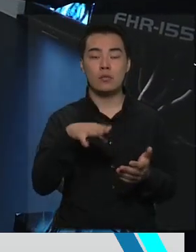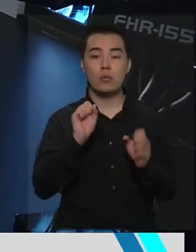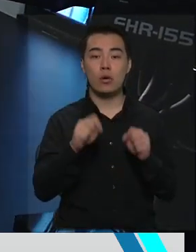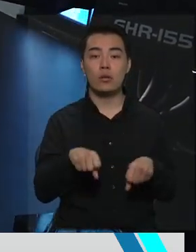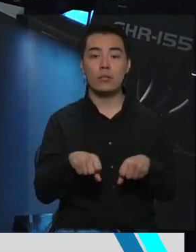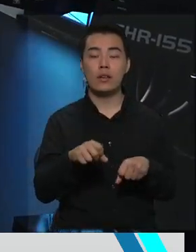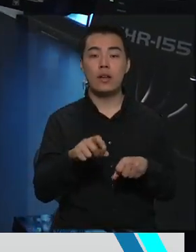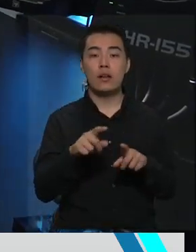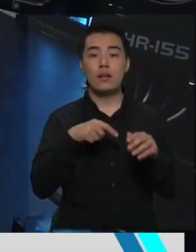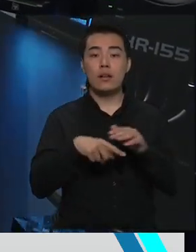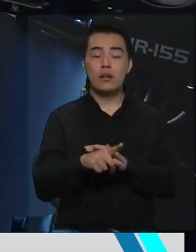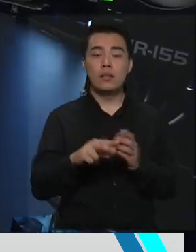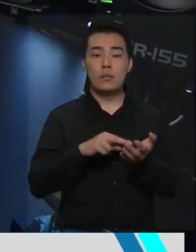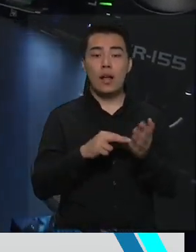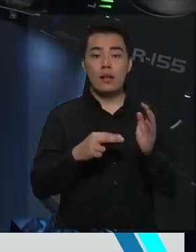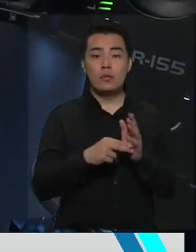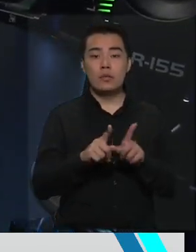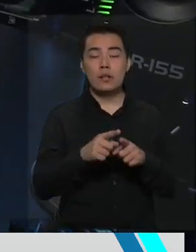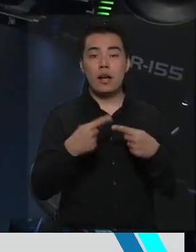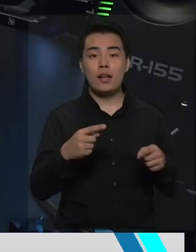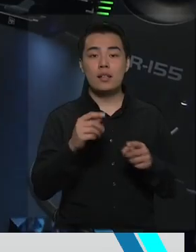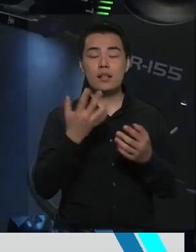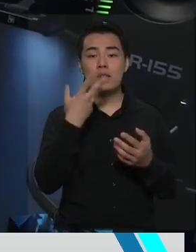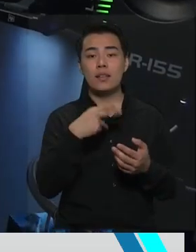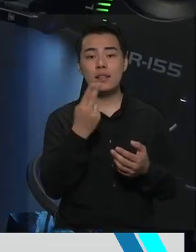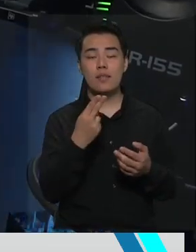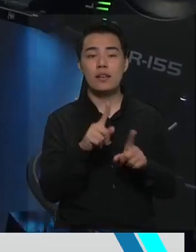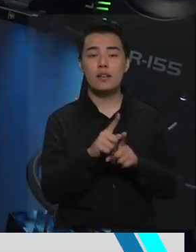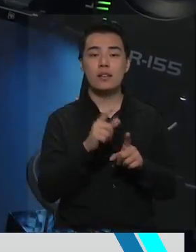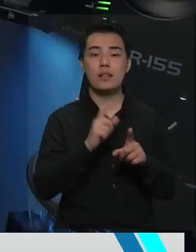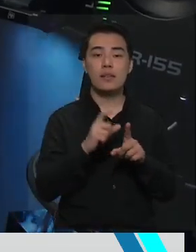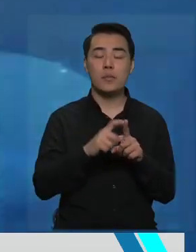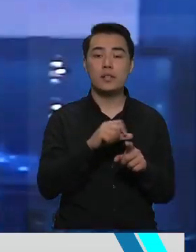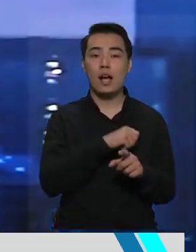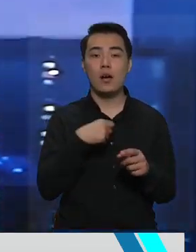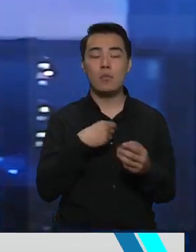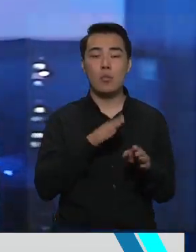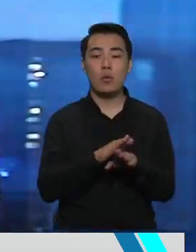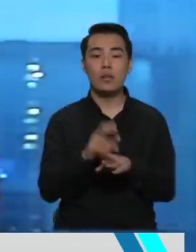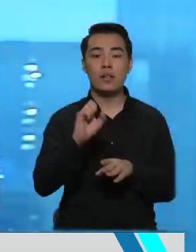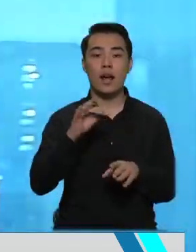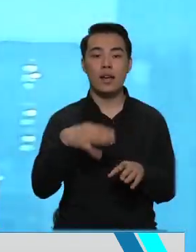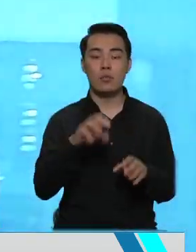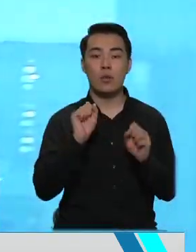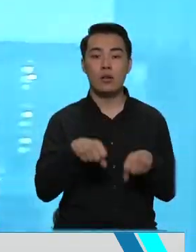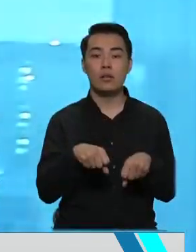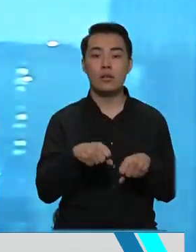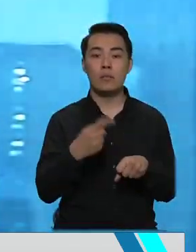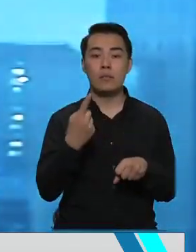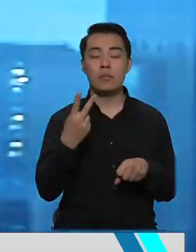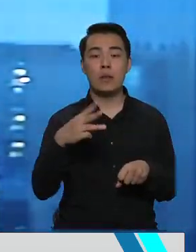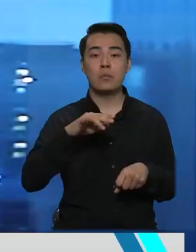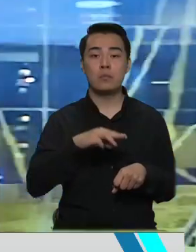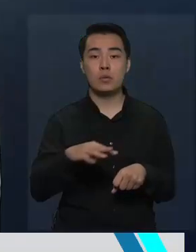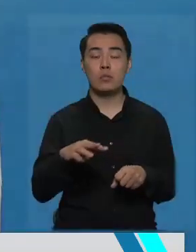такого-то сервиса Сделай мне там такие определенные цвета используя определенные шрифты и он может полноценный сайт выдать в течение нескольких минут